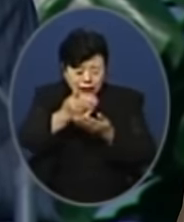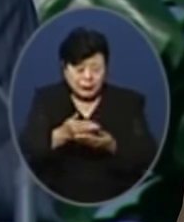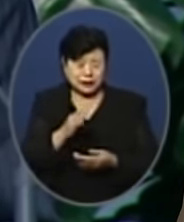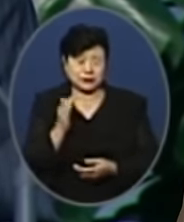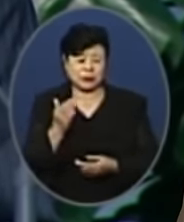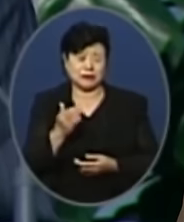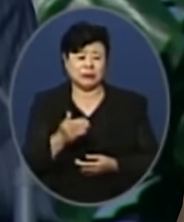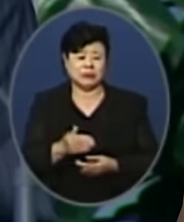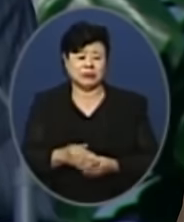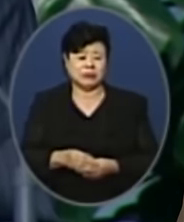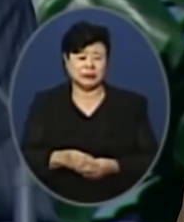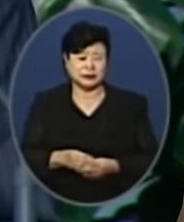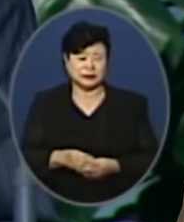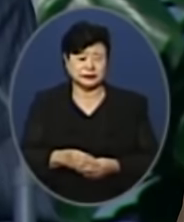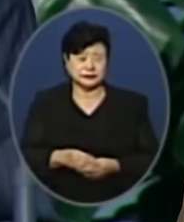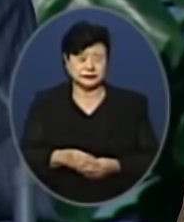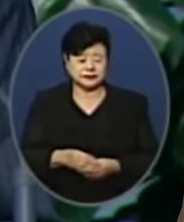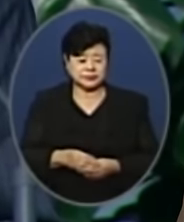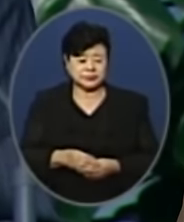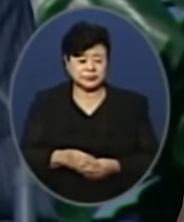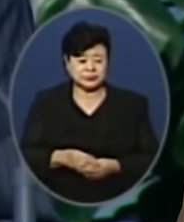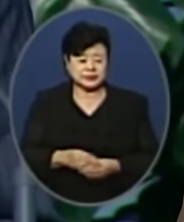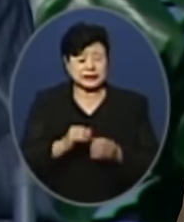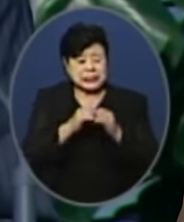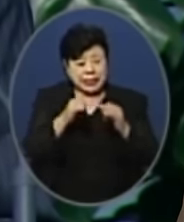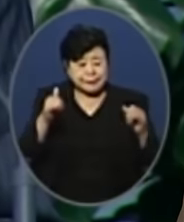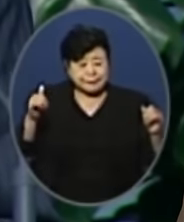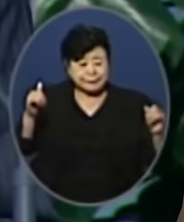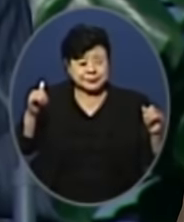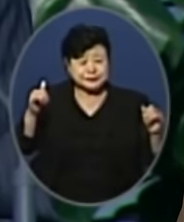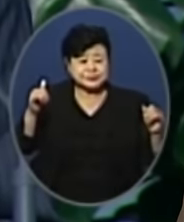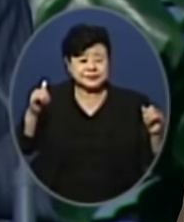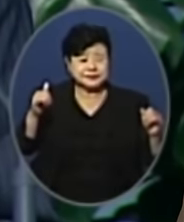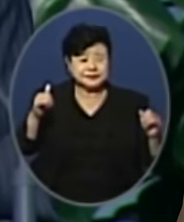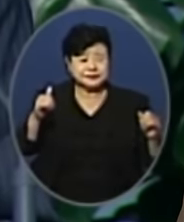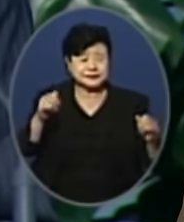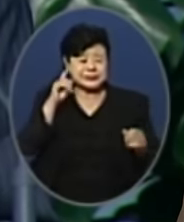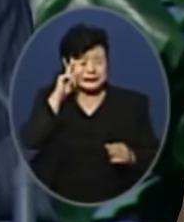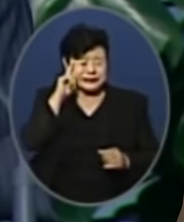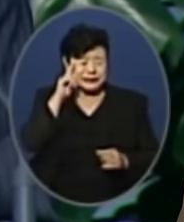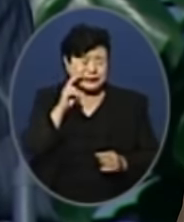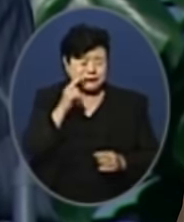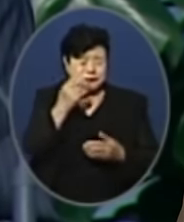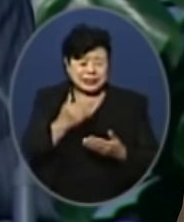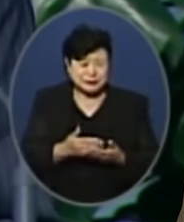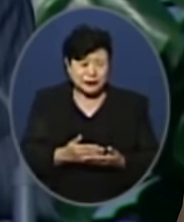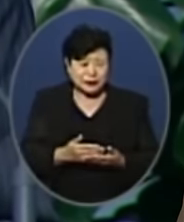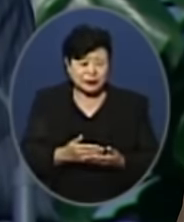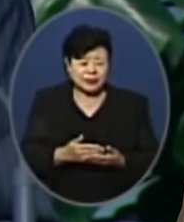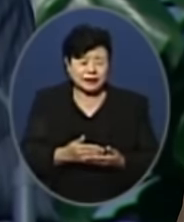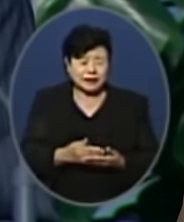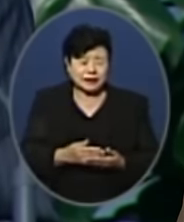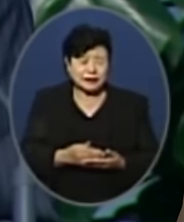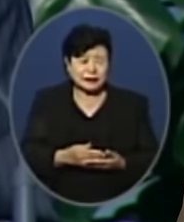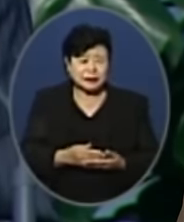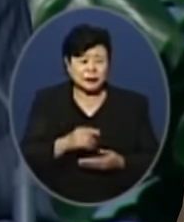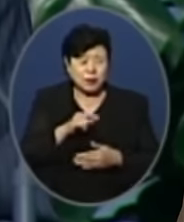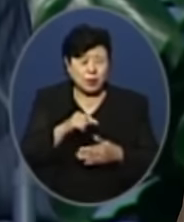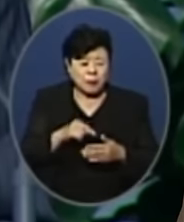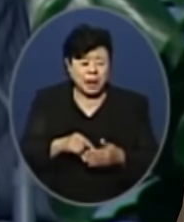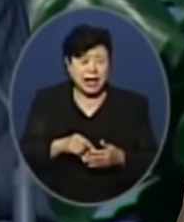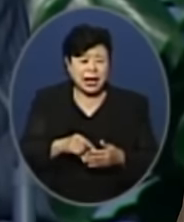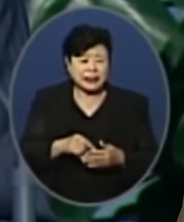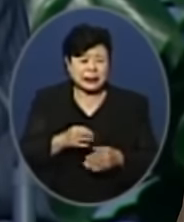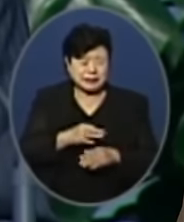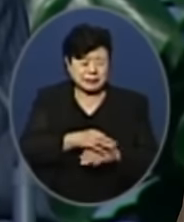되어서 떨어졌습니다. 사람이 스트레스를 심히 당하면 피하에 있는